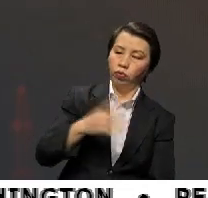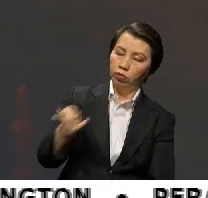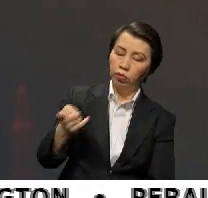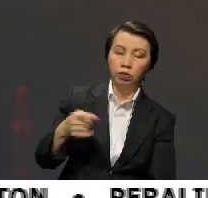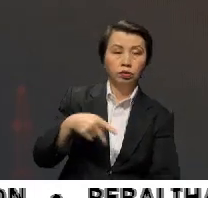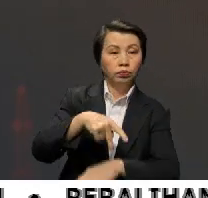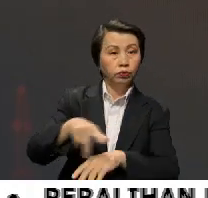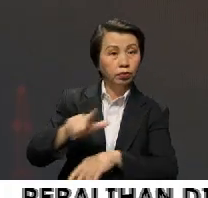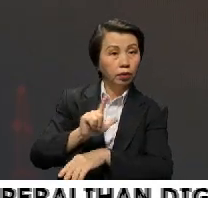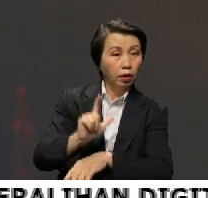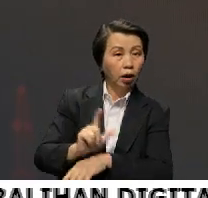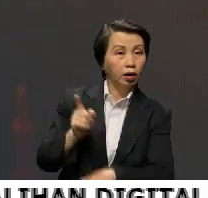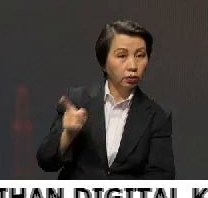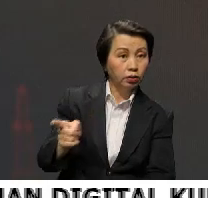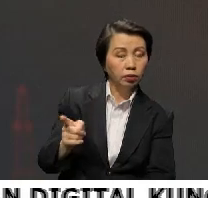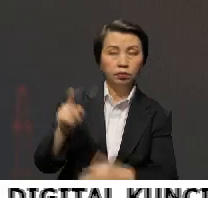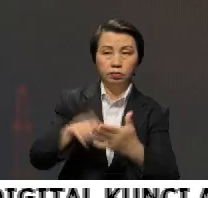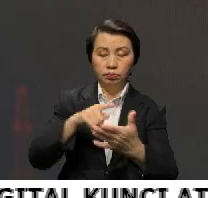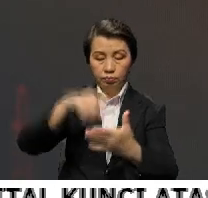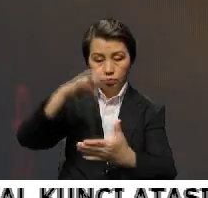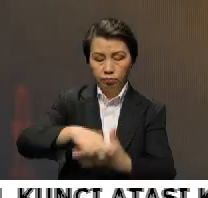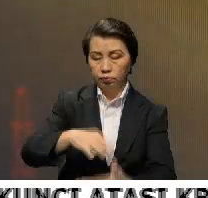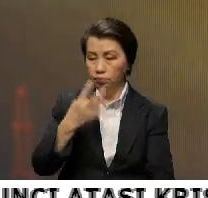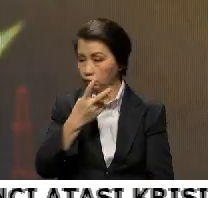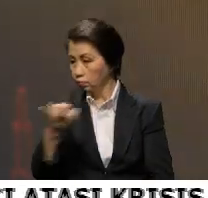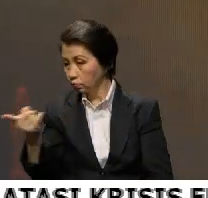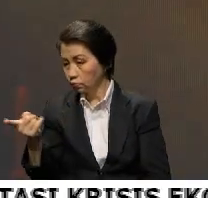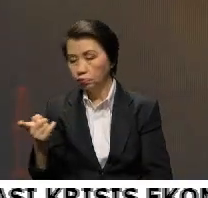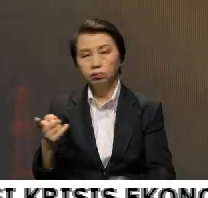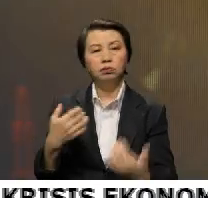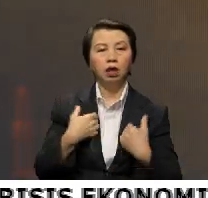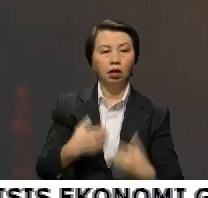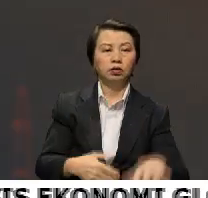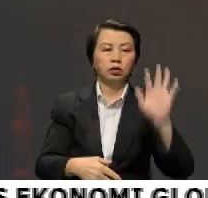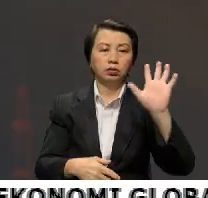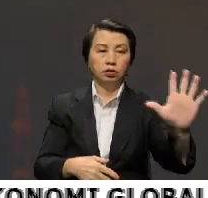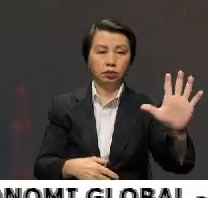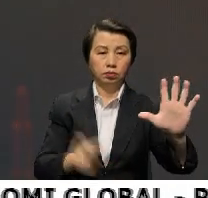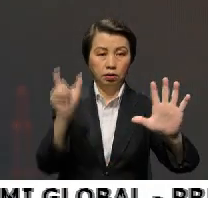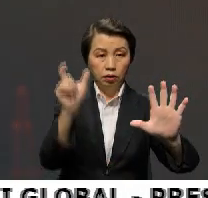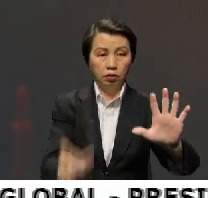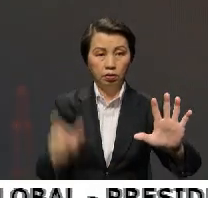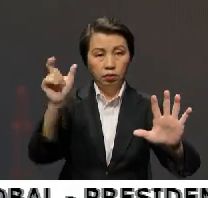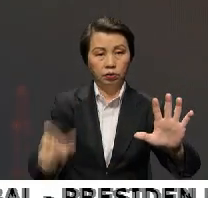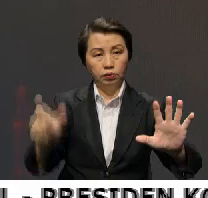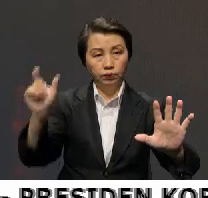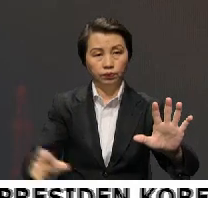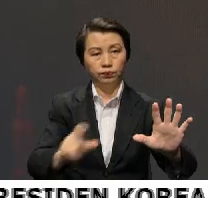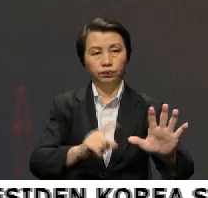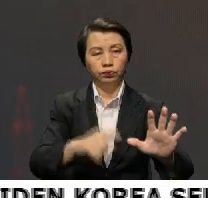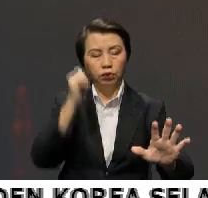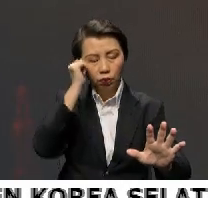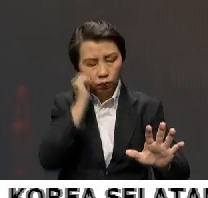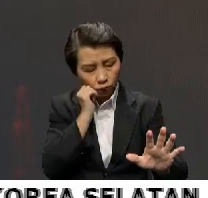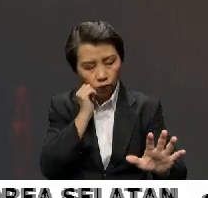kerusi panas dalam pilihan raya umum ke-15 ini yang memperlihatkan pertembungan 5 penjuru dan juga mempertandingkan calon